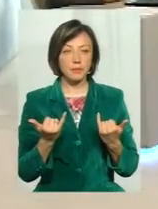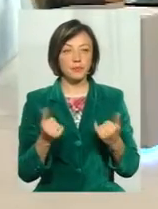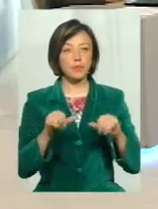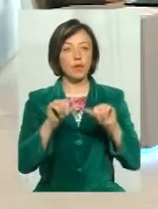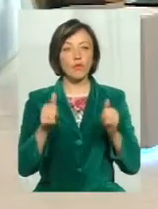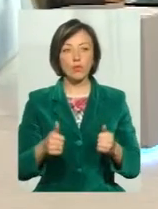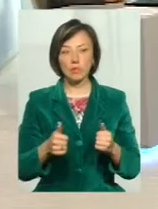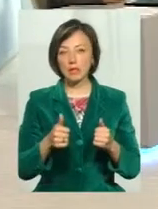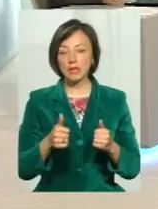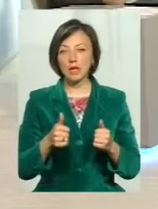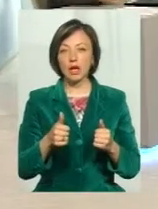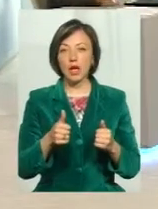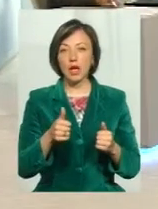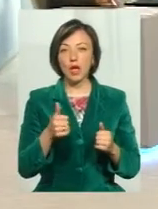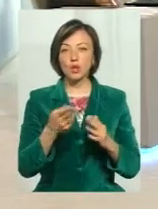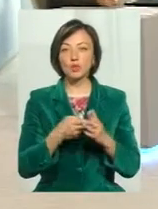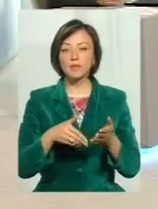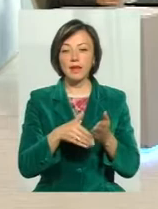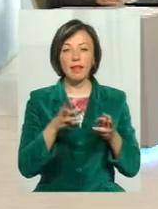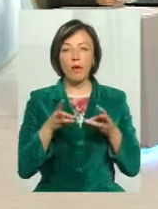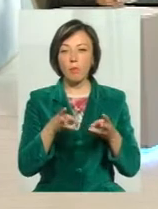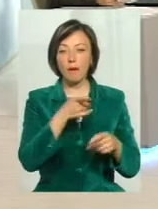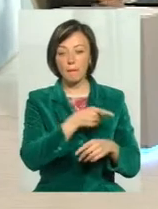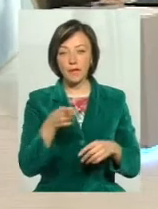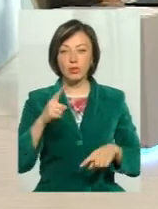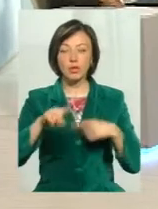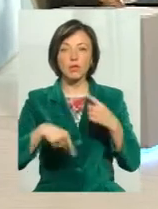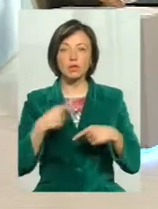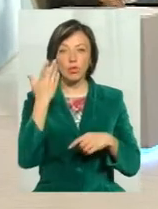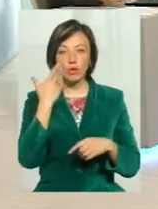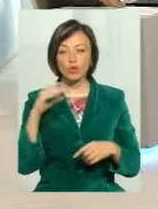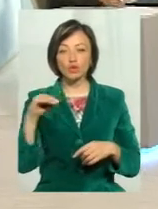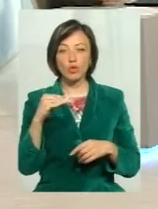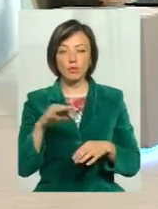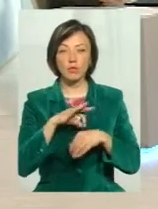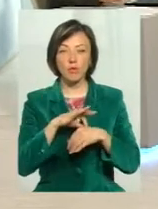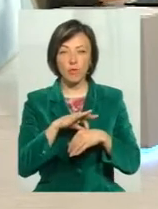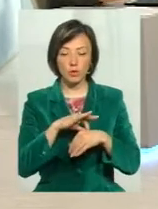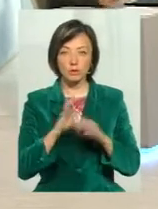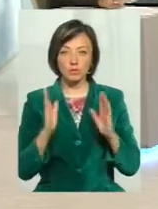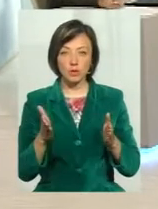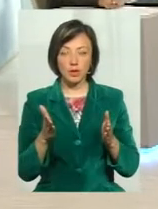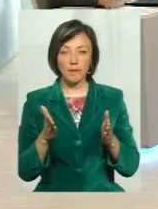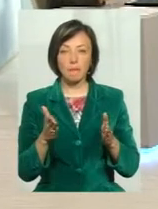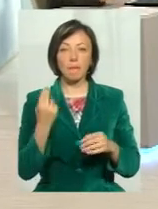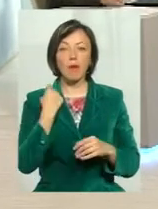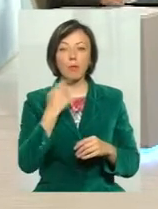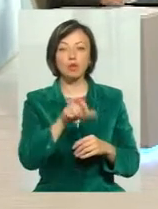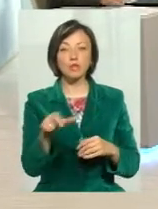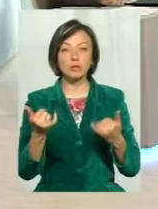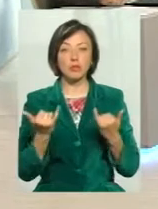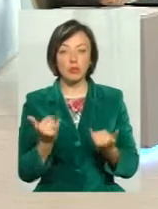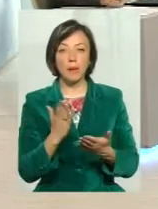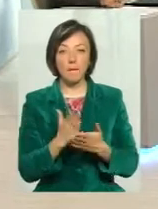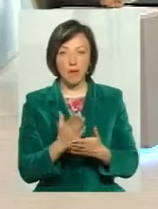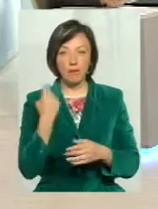оформлення субсидії на оцей неопалювальний період. А на наступний, коли з жовтня буде проводитись, от боржники, які сьогодні